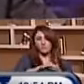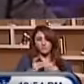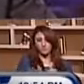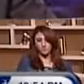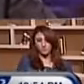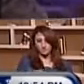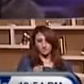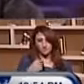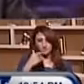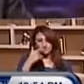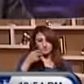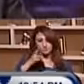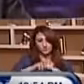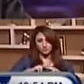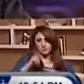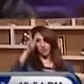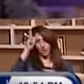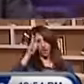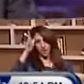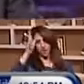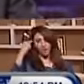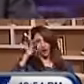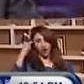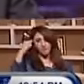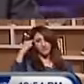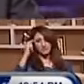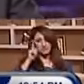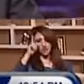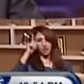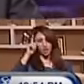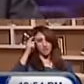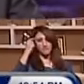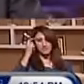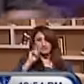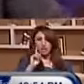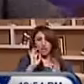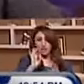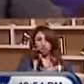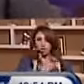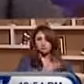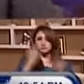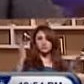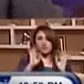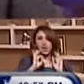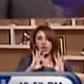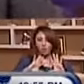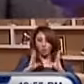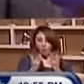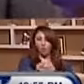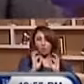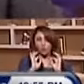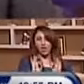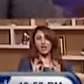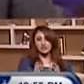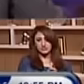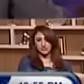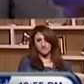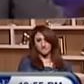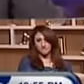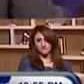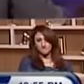اي اخبار هتجي لهم هيقسموها الف وب، هيعرضوا كل الالف مش هيعرضوا الب. يعني حصل يعني حاجه،